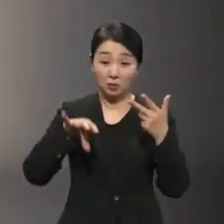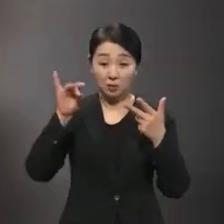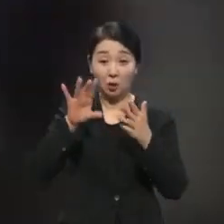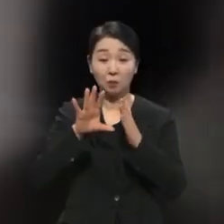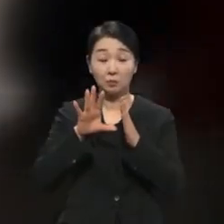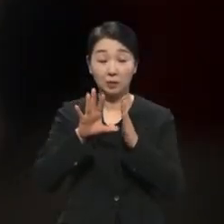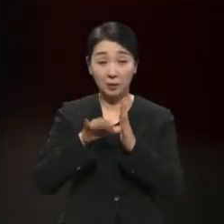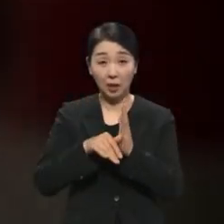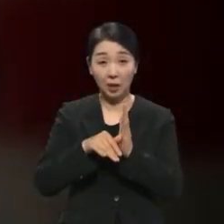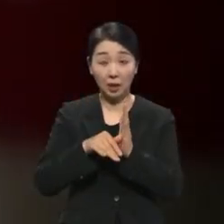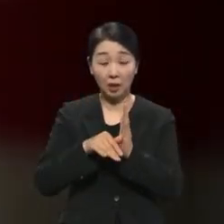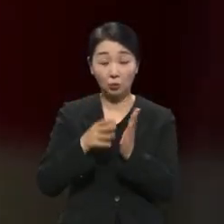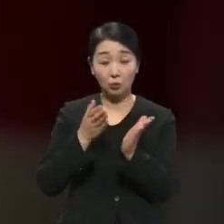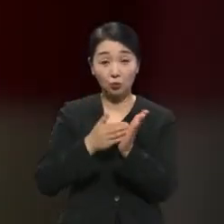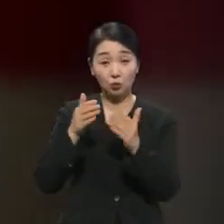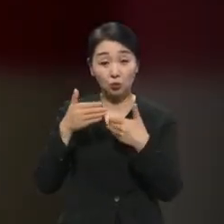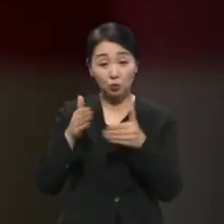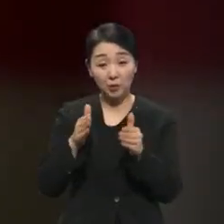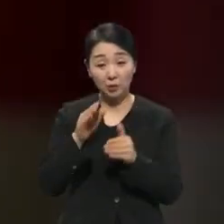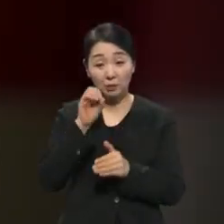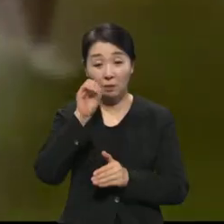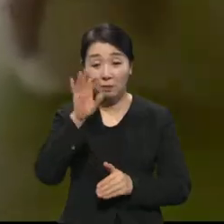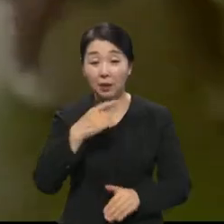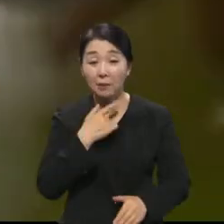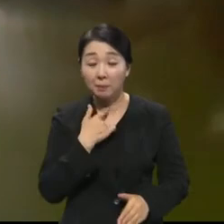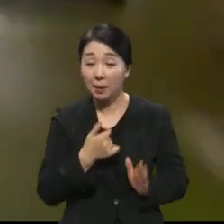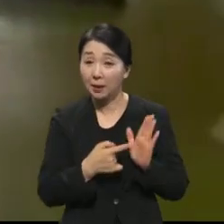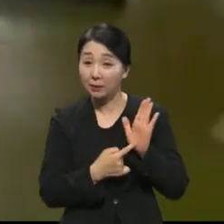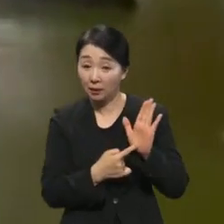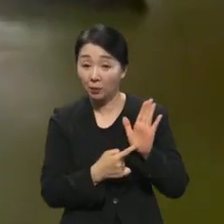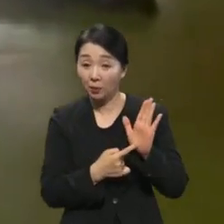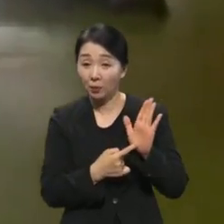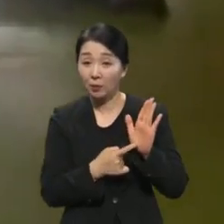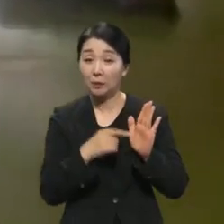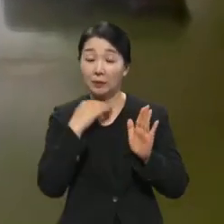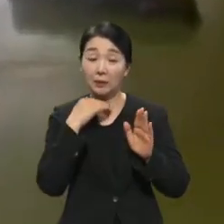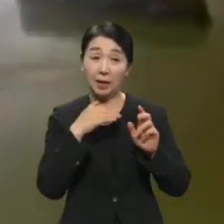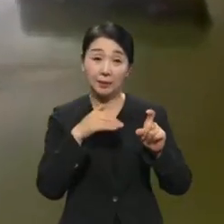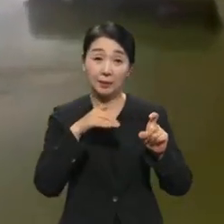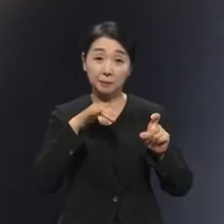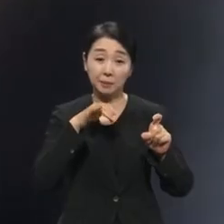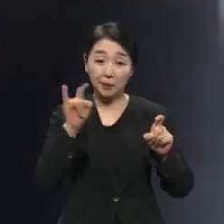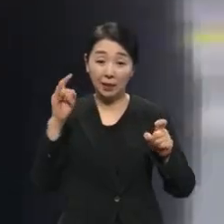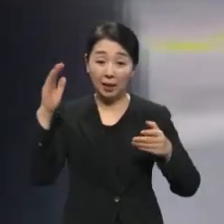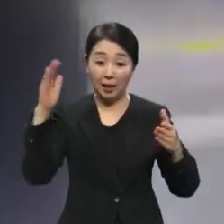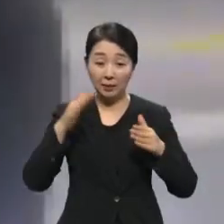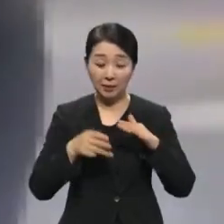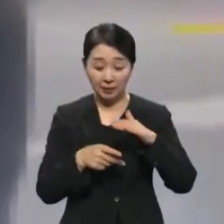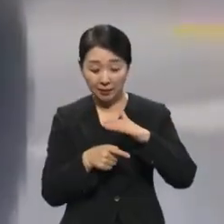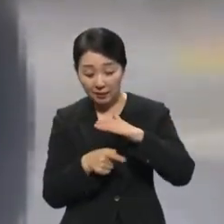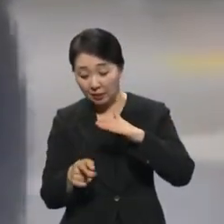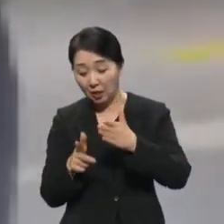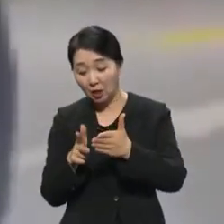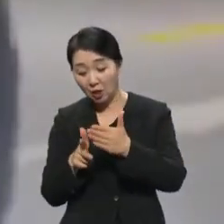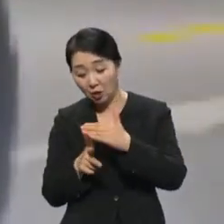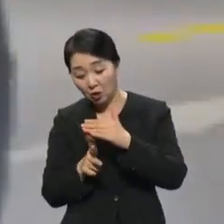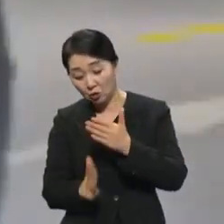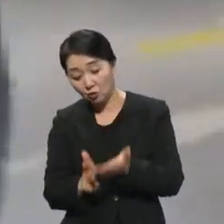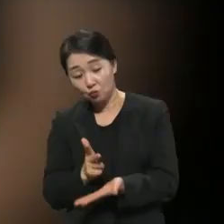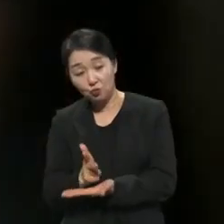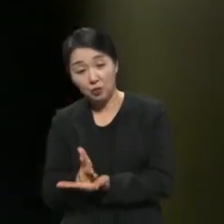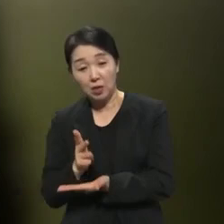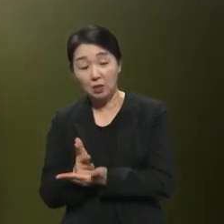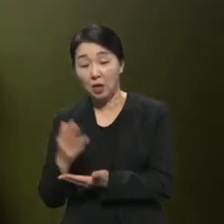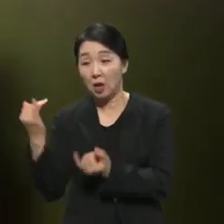지난달초뉴스룸에도관련사건이보도되었습니다. 앞서공개된영상에서볼수있듯이,십대 학생들이지하주차장 에서"정신나간"여학생을집단으로폭행하고 조롱